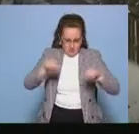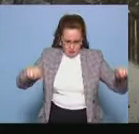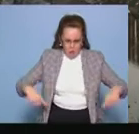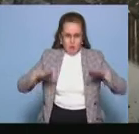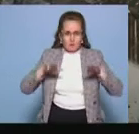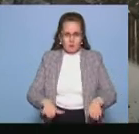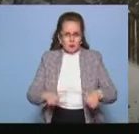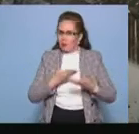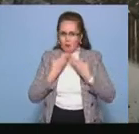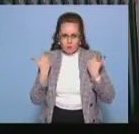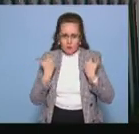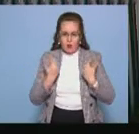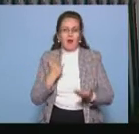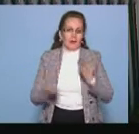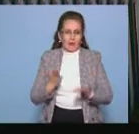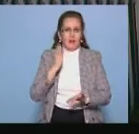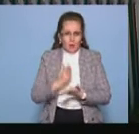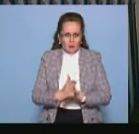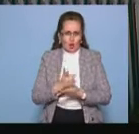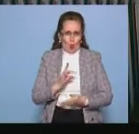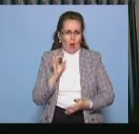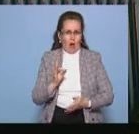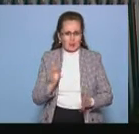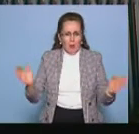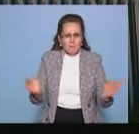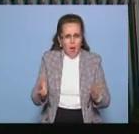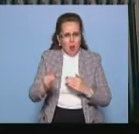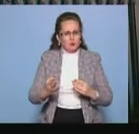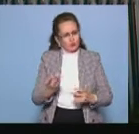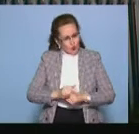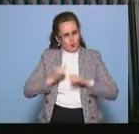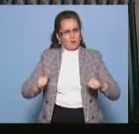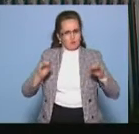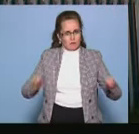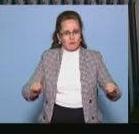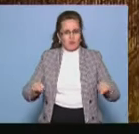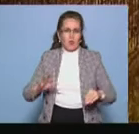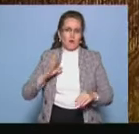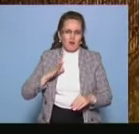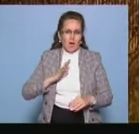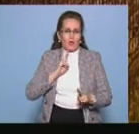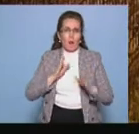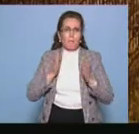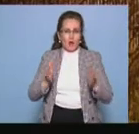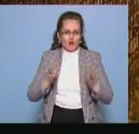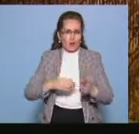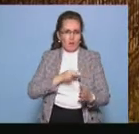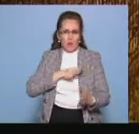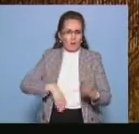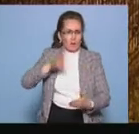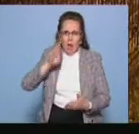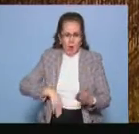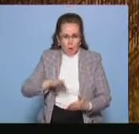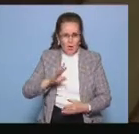он меньше необходимого. Также у некоторых людей встречается непобеленная печь. Именно дровяная печь и